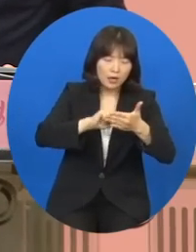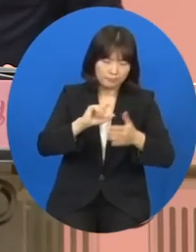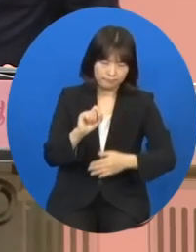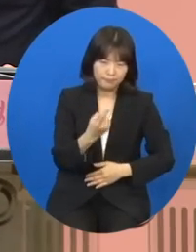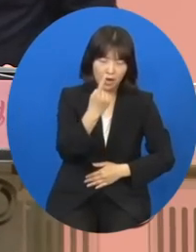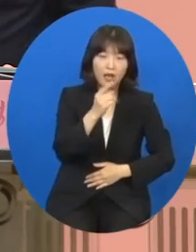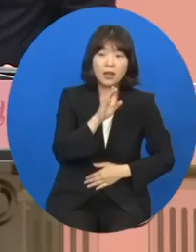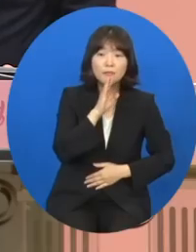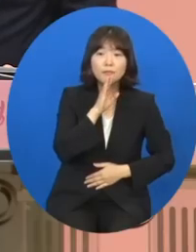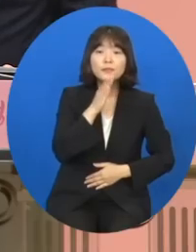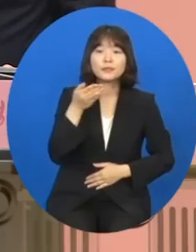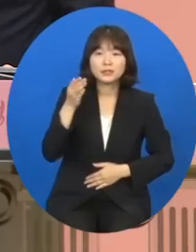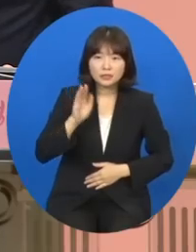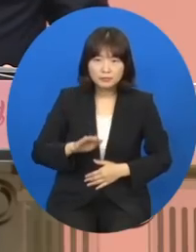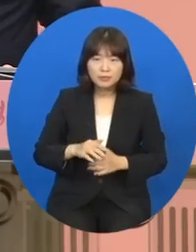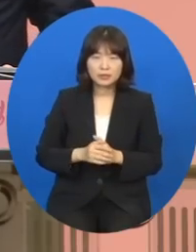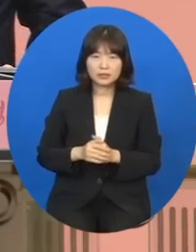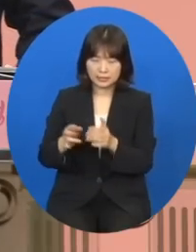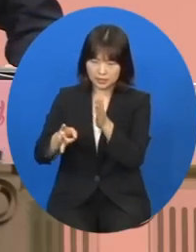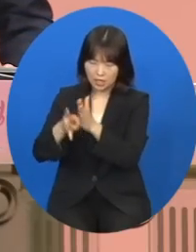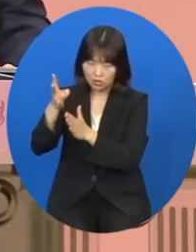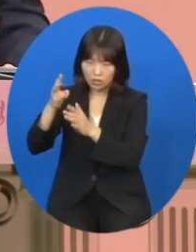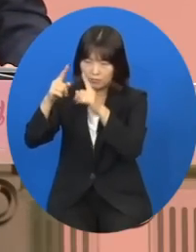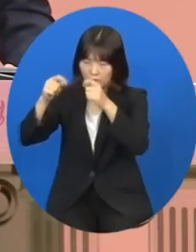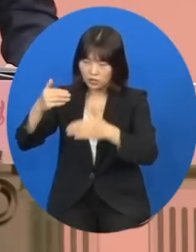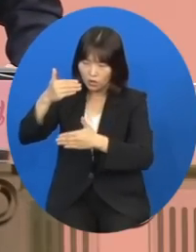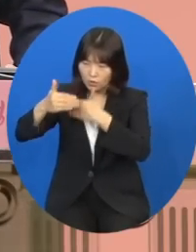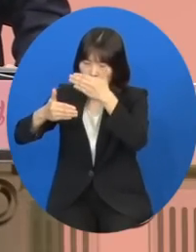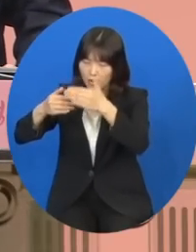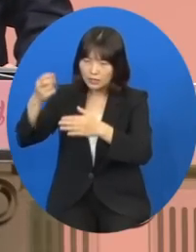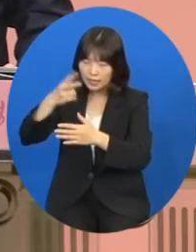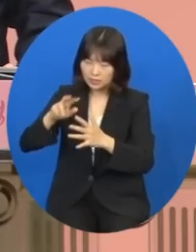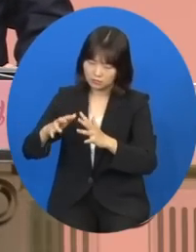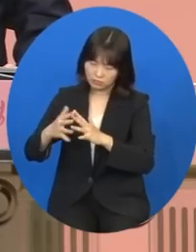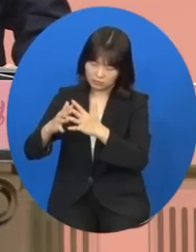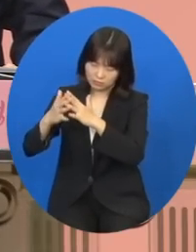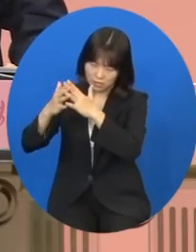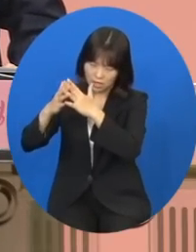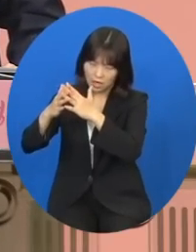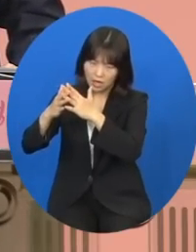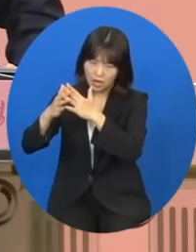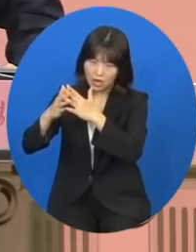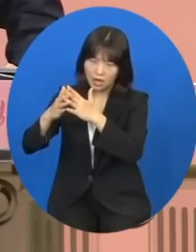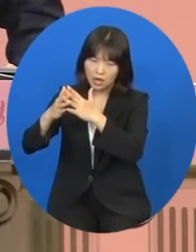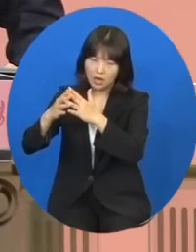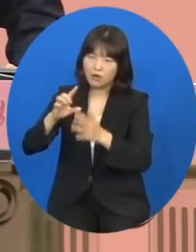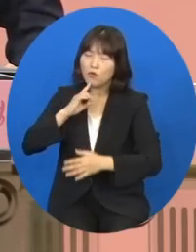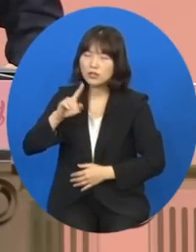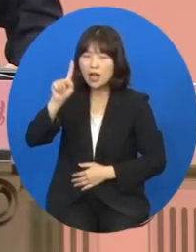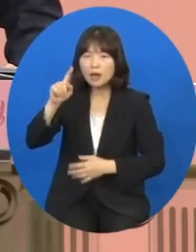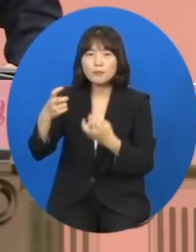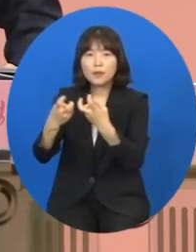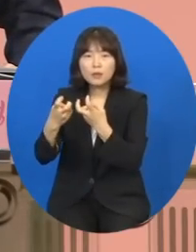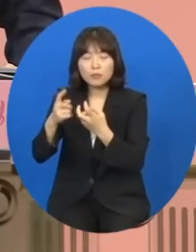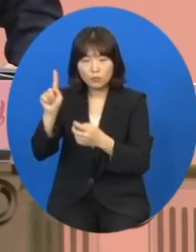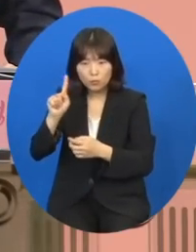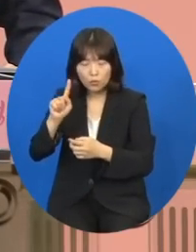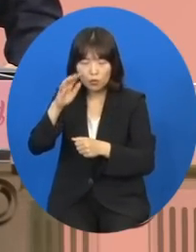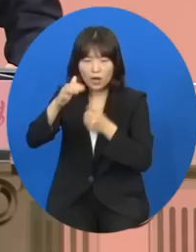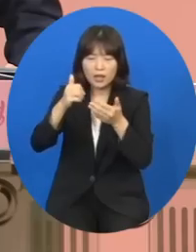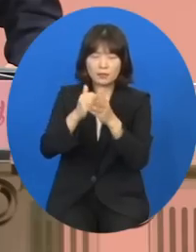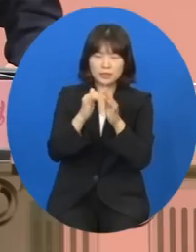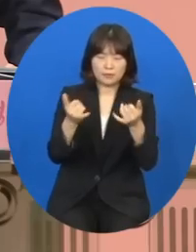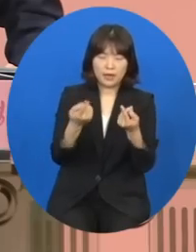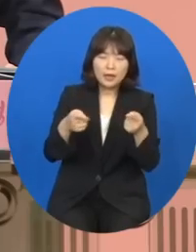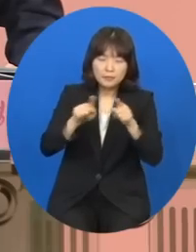찜한 이 예루살렘의 성벽이 다시 수축될 수 있는 유일한 방법은 하나님의 사람들이 함께